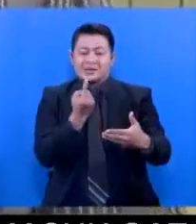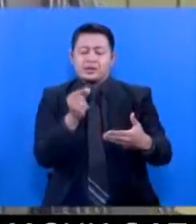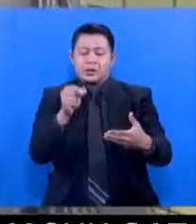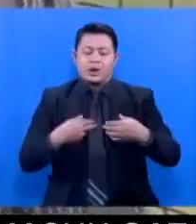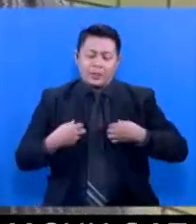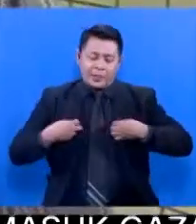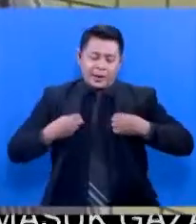satunya sebagai atribut ojol itu